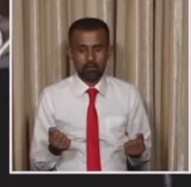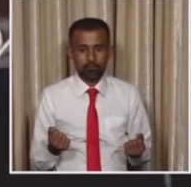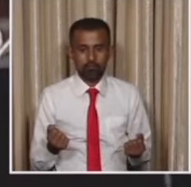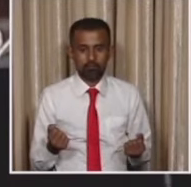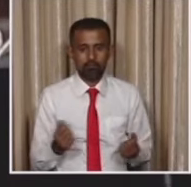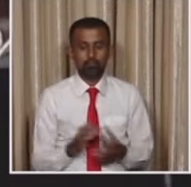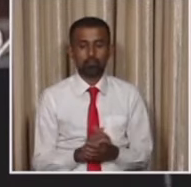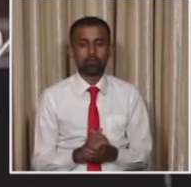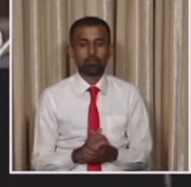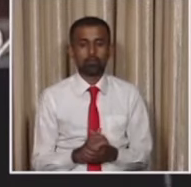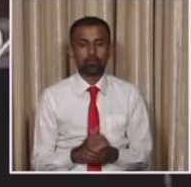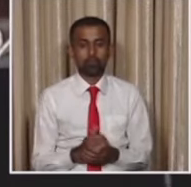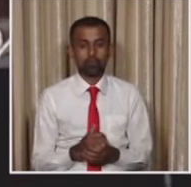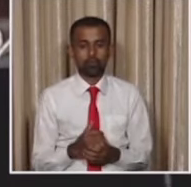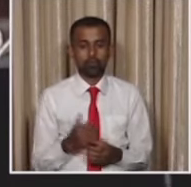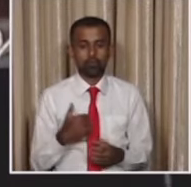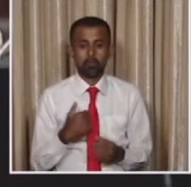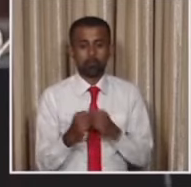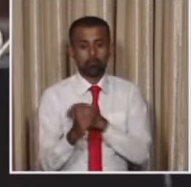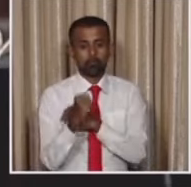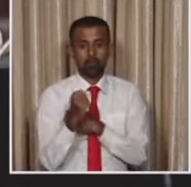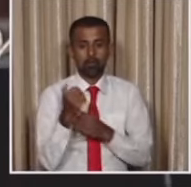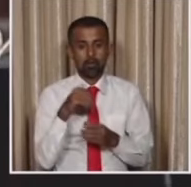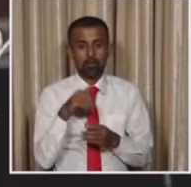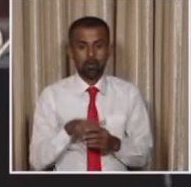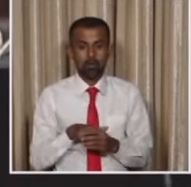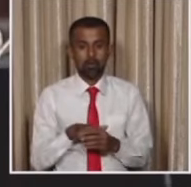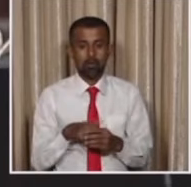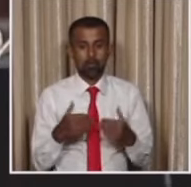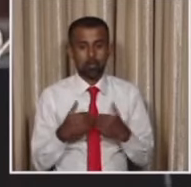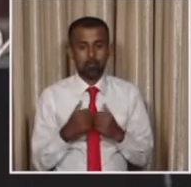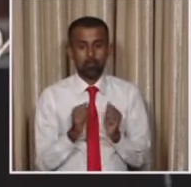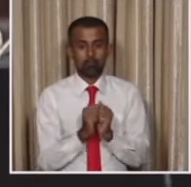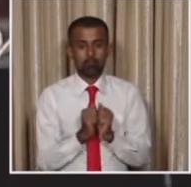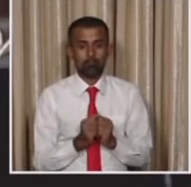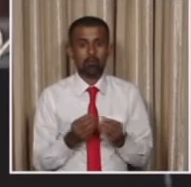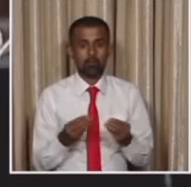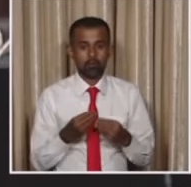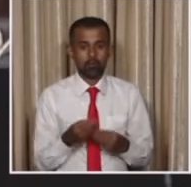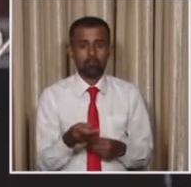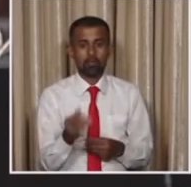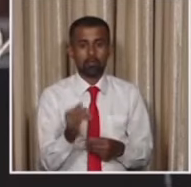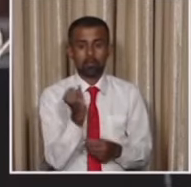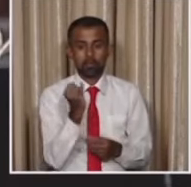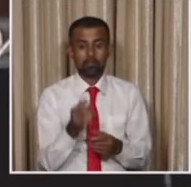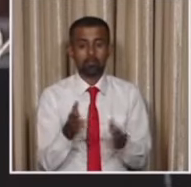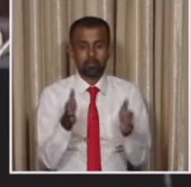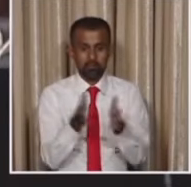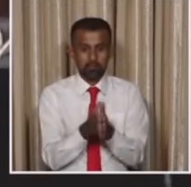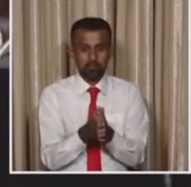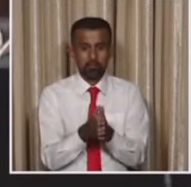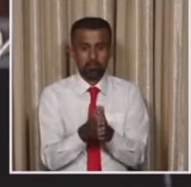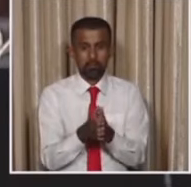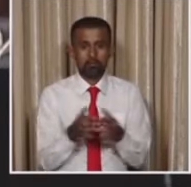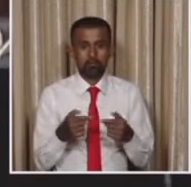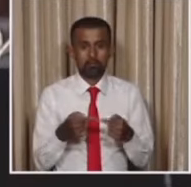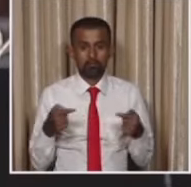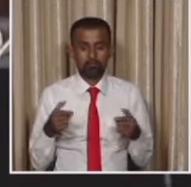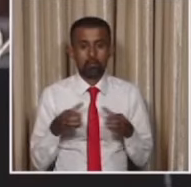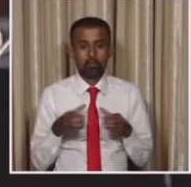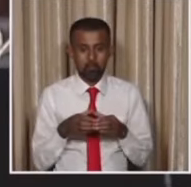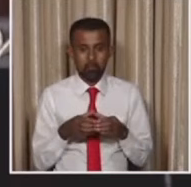නෙවෙයි, අපි කවදාරි බලයට ආවම අපට වැඩ කරන්න වෙන්නෙත් මේ නිලධාරින් සමගයි නේද කියලා විපක්ෂයේ